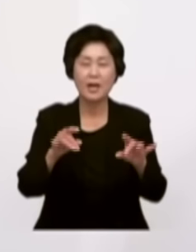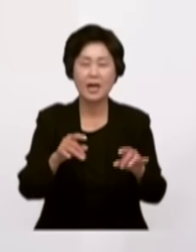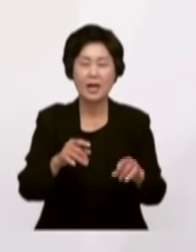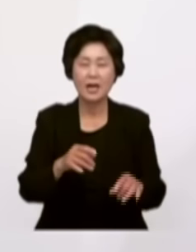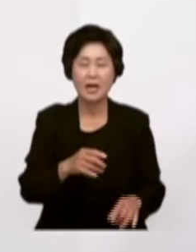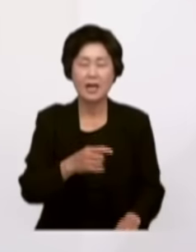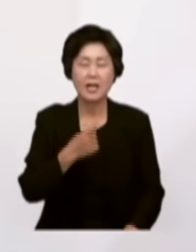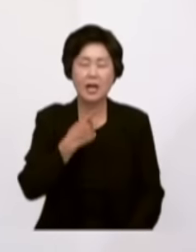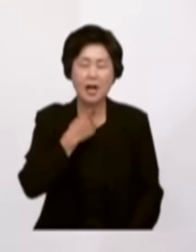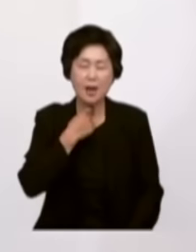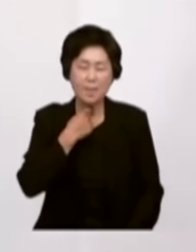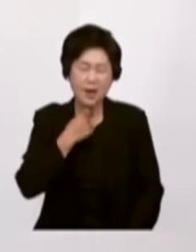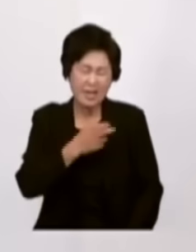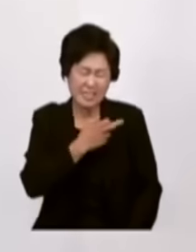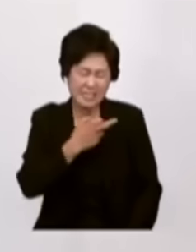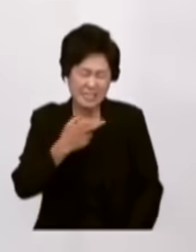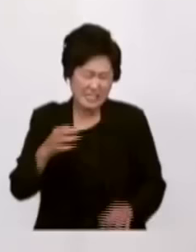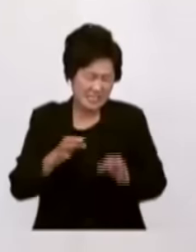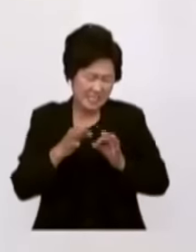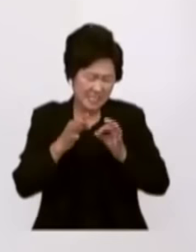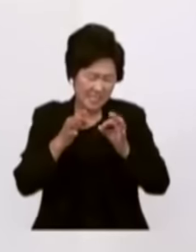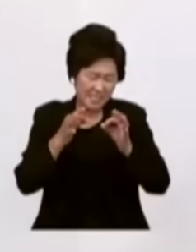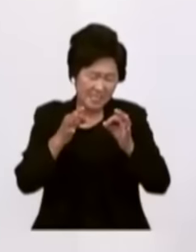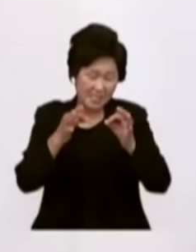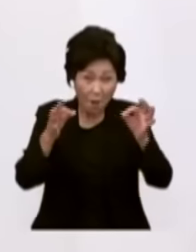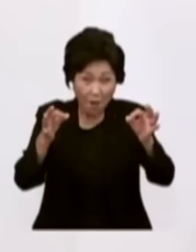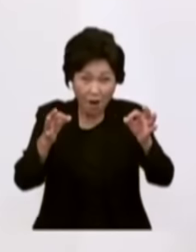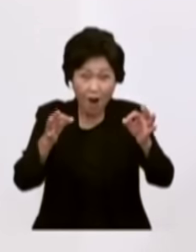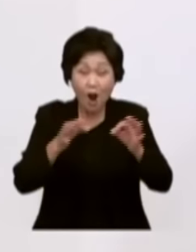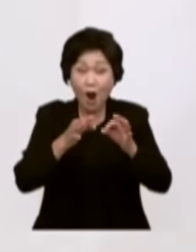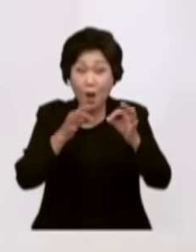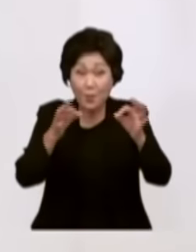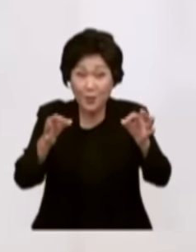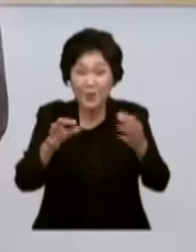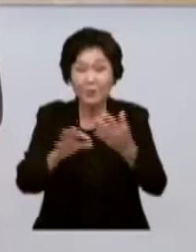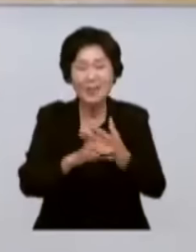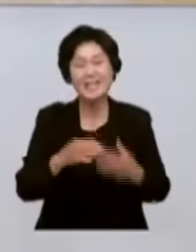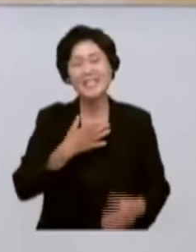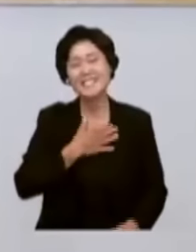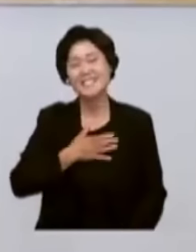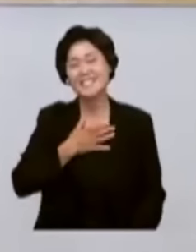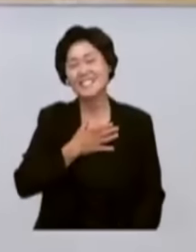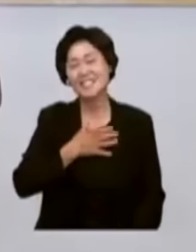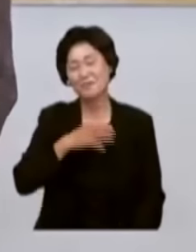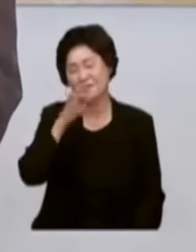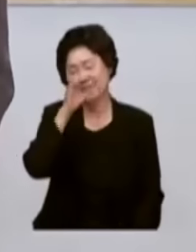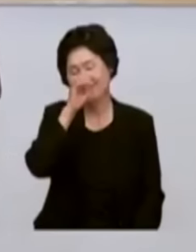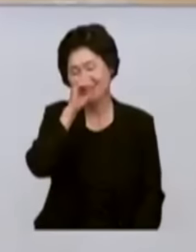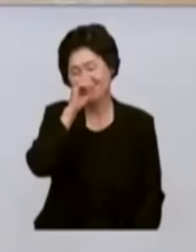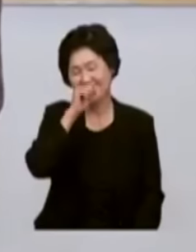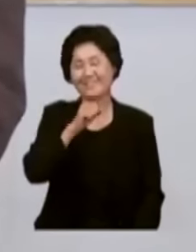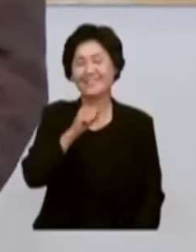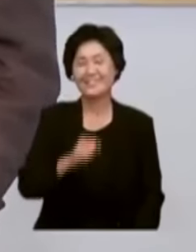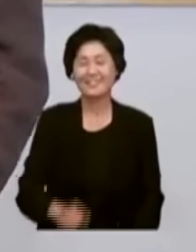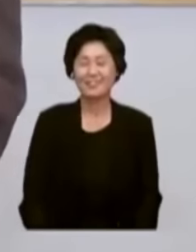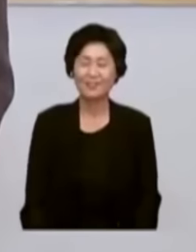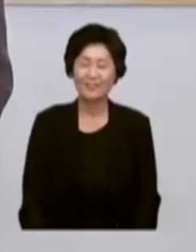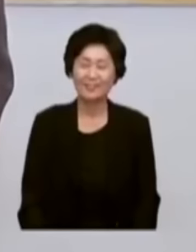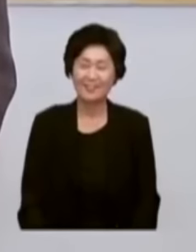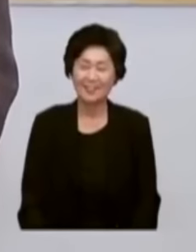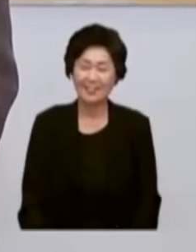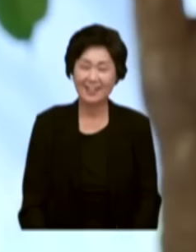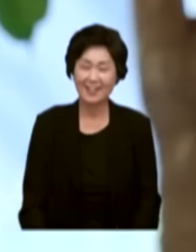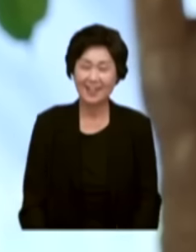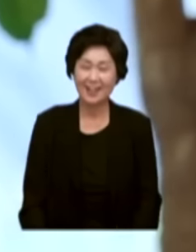불러요. 제가 이렇게 지금 부르고 나면 너무 막 기분이 좋고 은혜받은. 네. 저기 전도사님 네. 우리 음정 박자 다